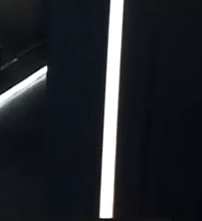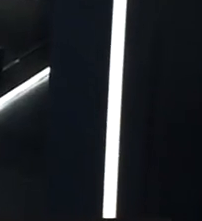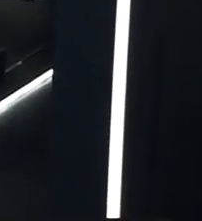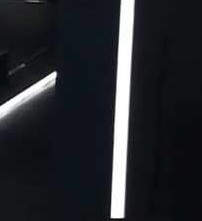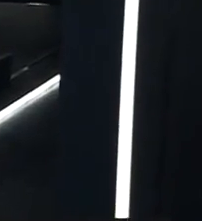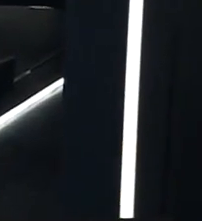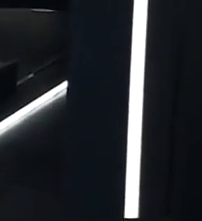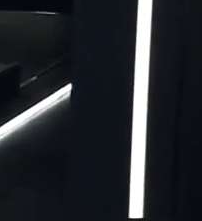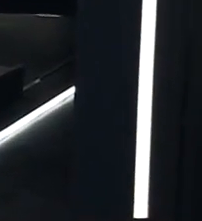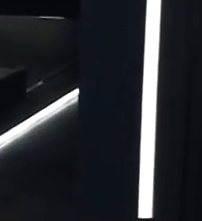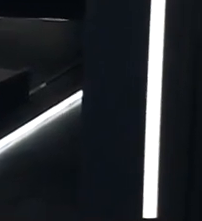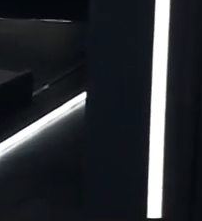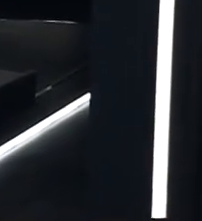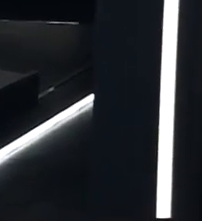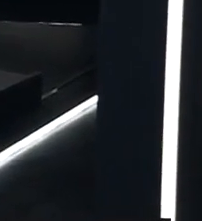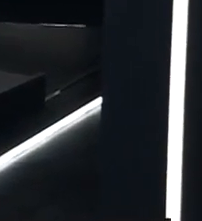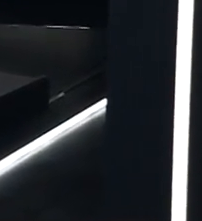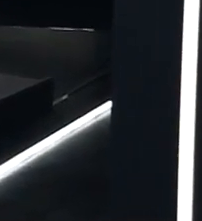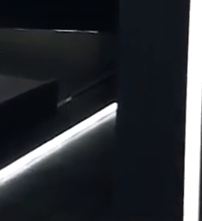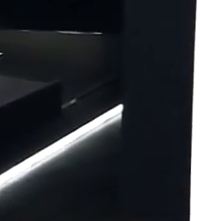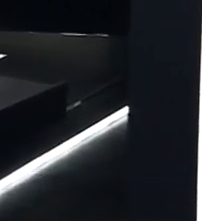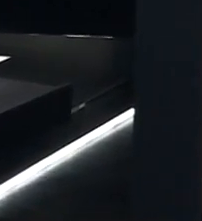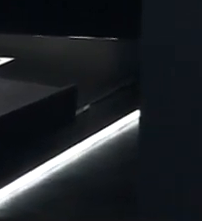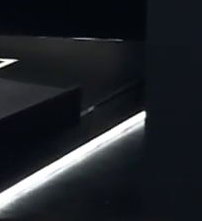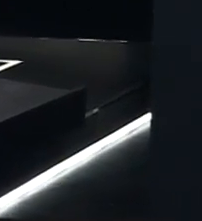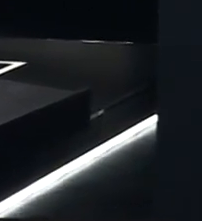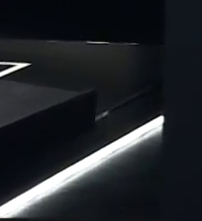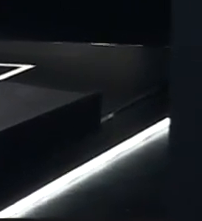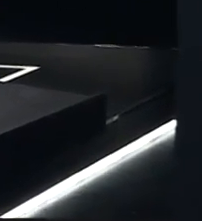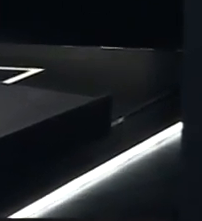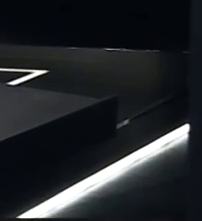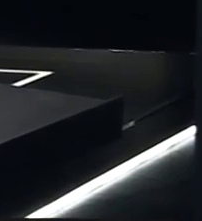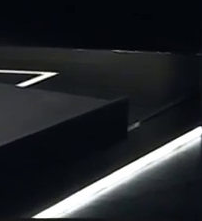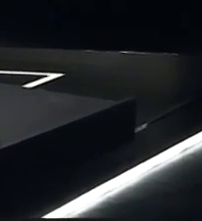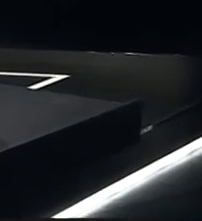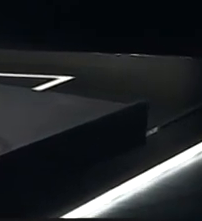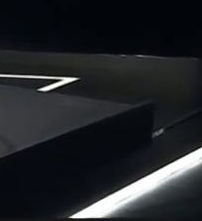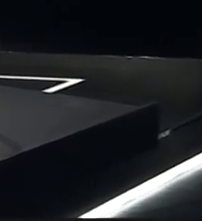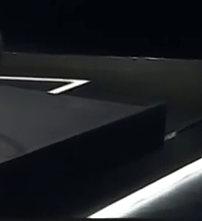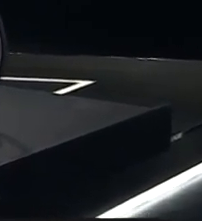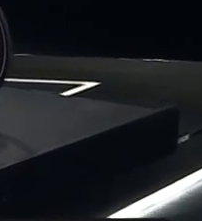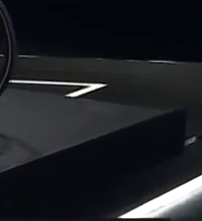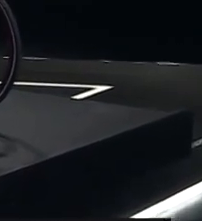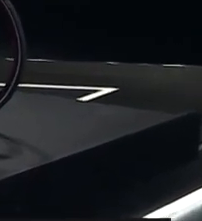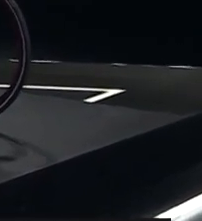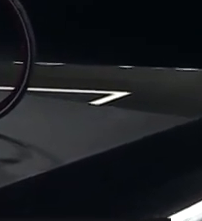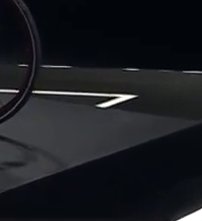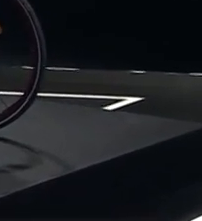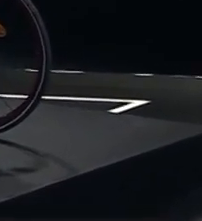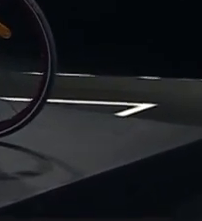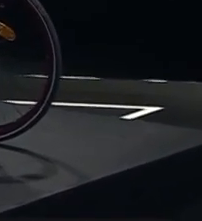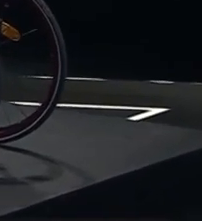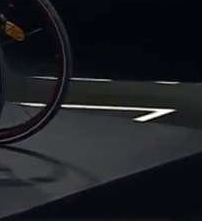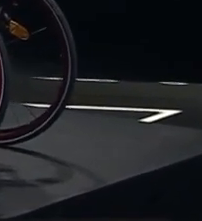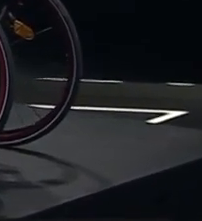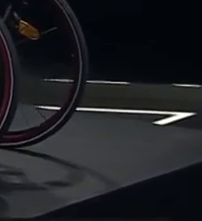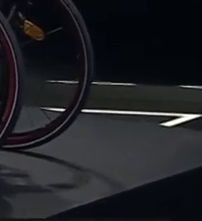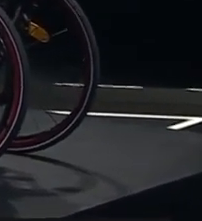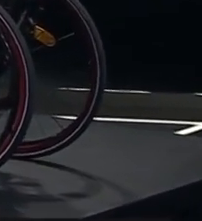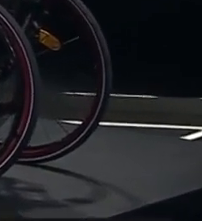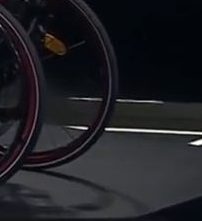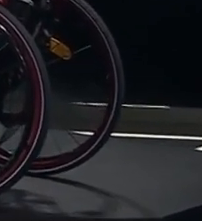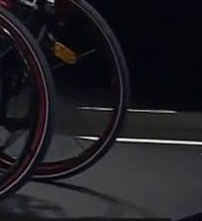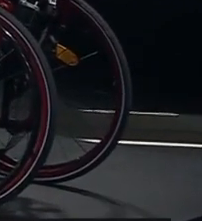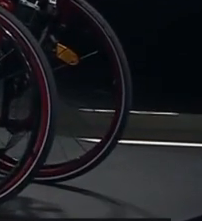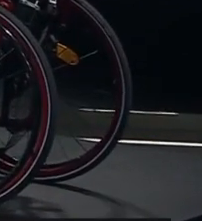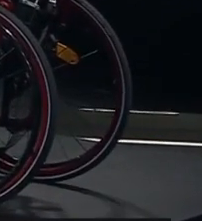잠깐 좀 내 말 좀 들어오지 않으신 건 악어야 나를게 무엇이고 세상에 왕비가 사람이 어디를 가든